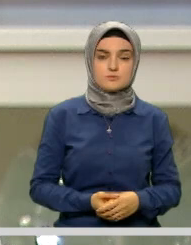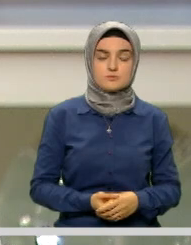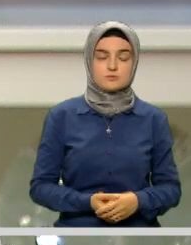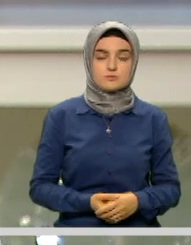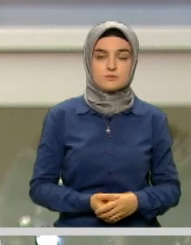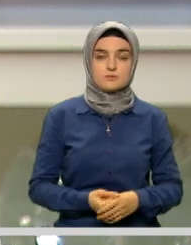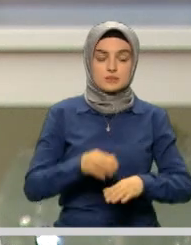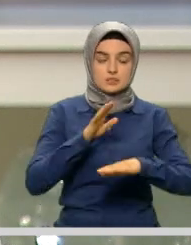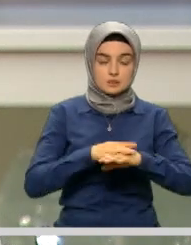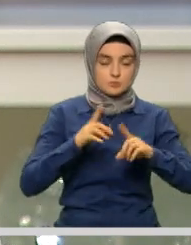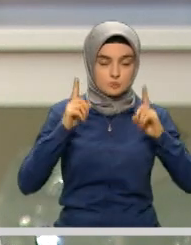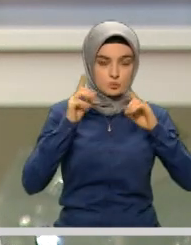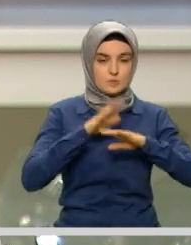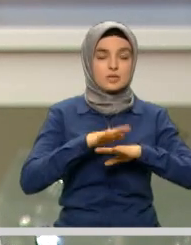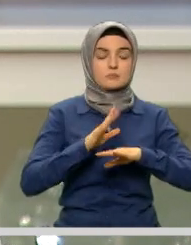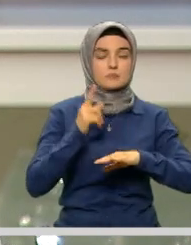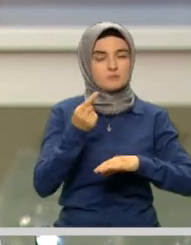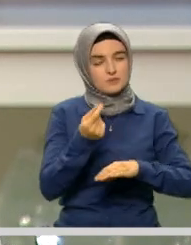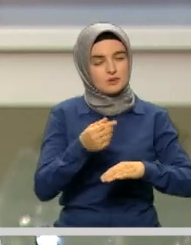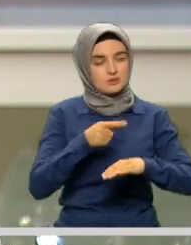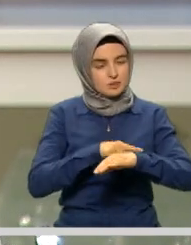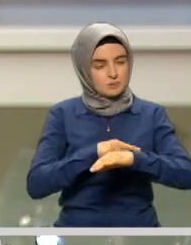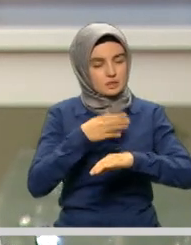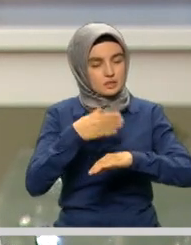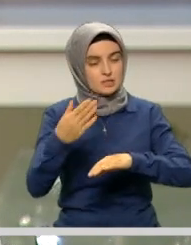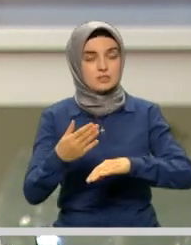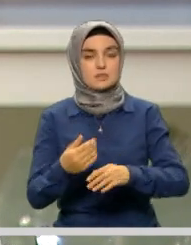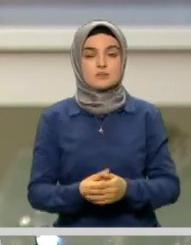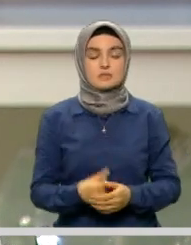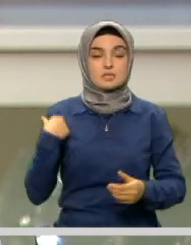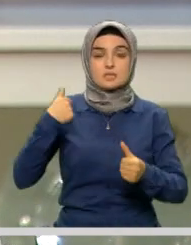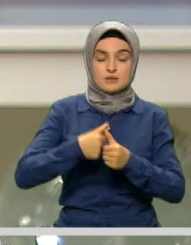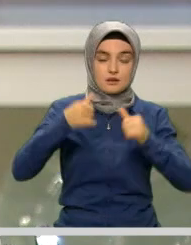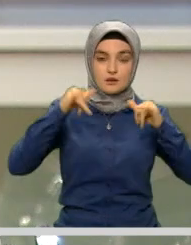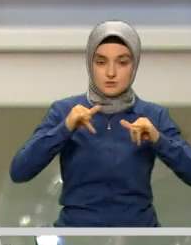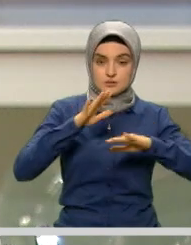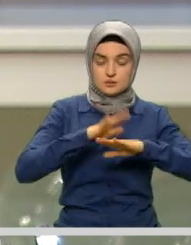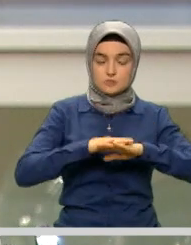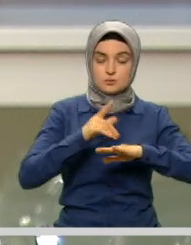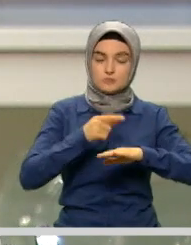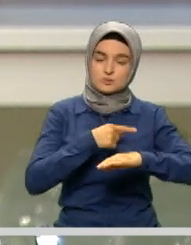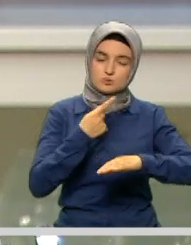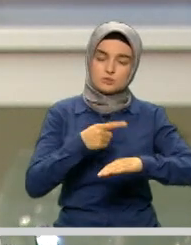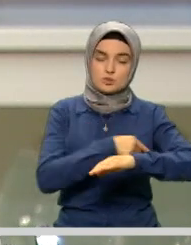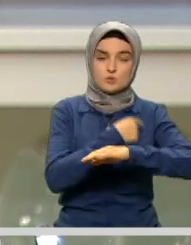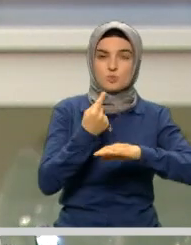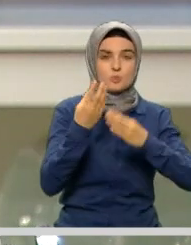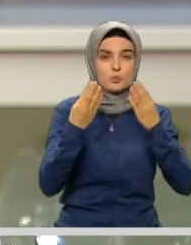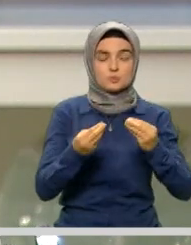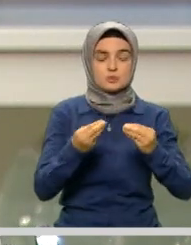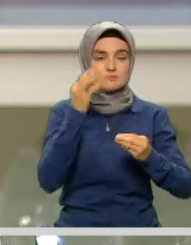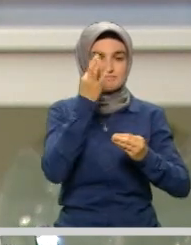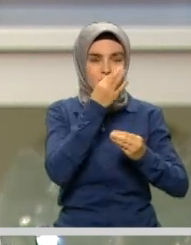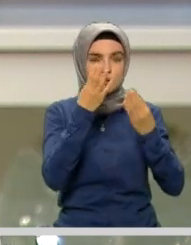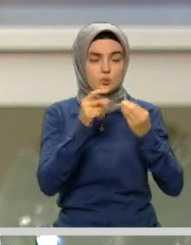yapıp tövbe etmeyip biraz zaman geçtikten sonra tekrar aynı günaha düştüğünüzde tekrar bir süre sonra normalleşip size daha basit mi gelmeye